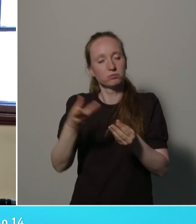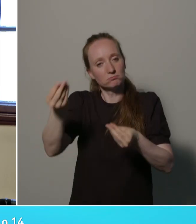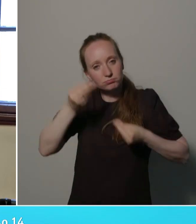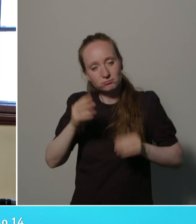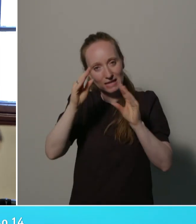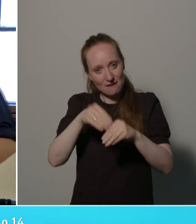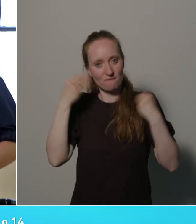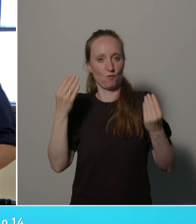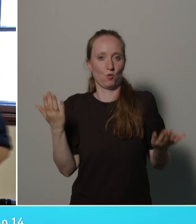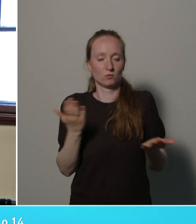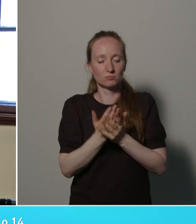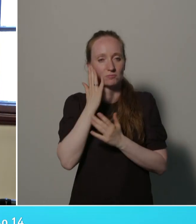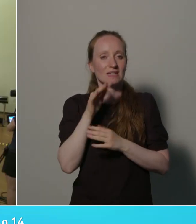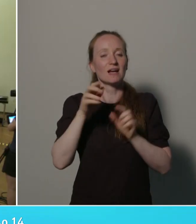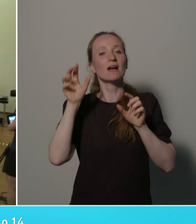uns.